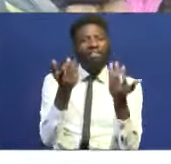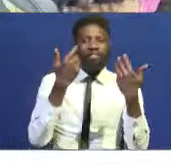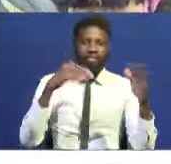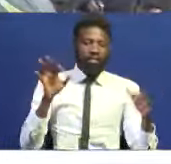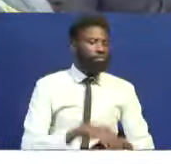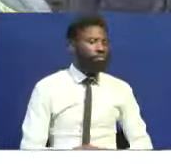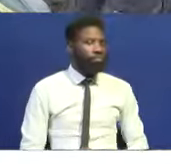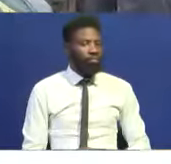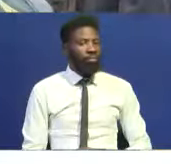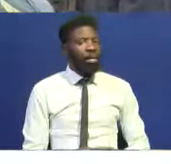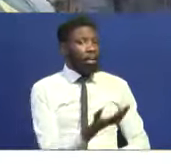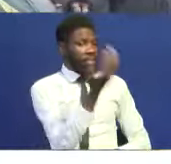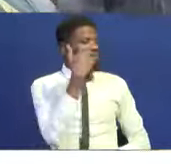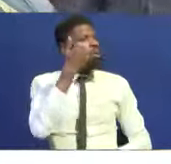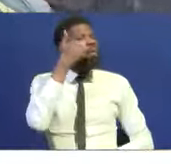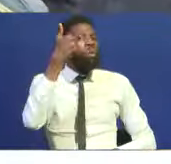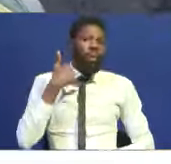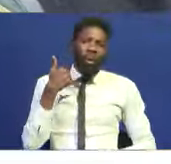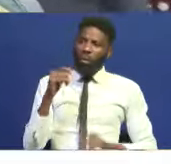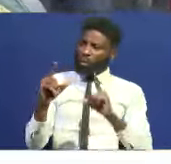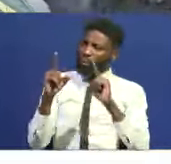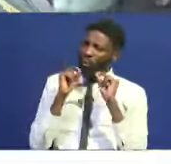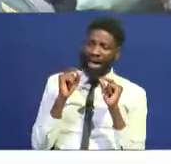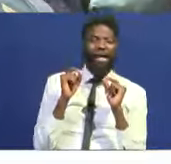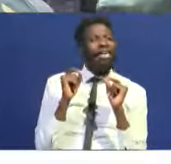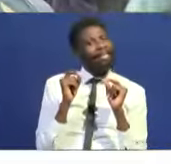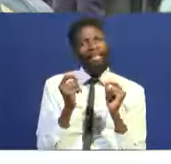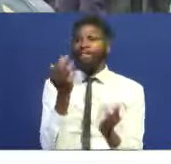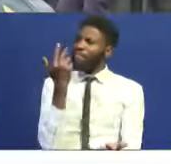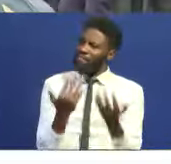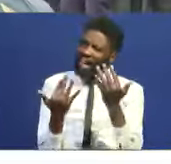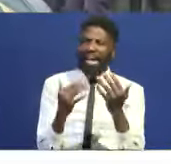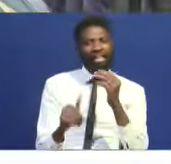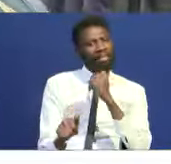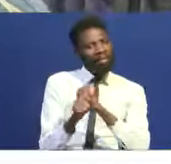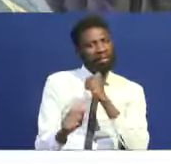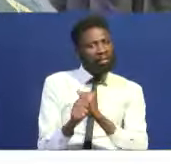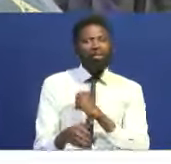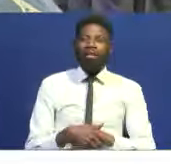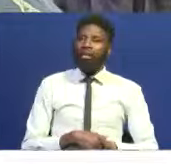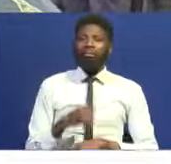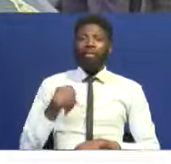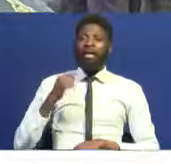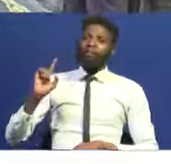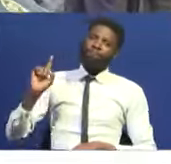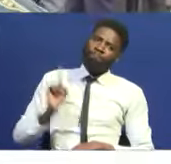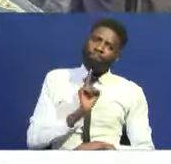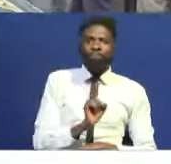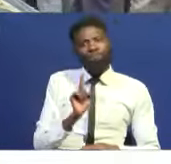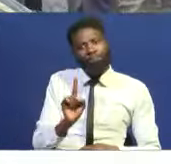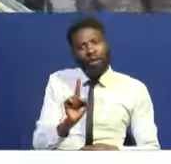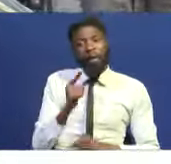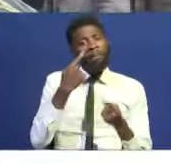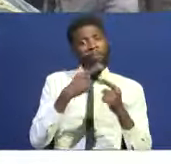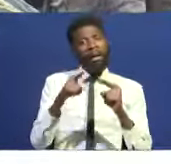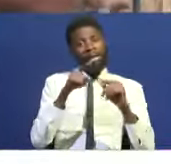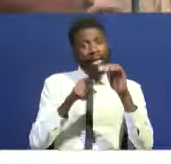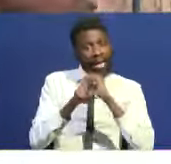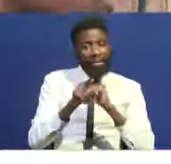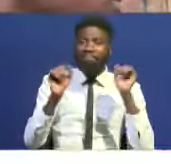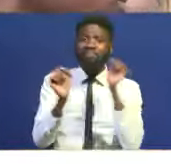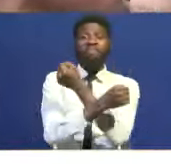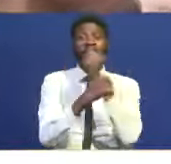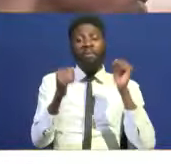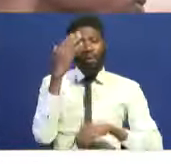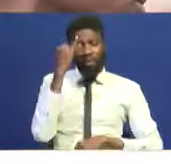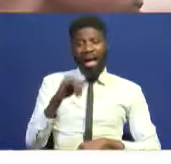mingi, nikakuja tu nikakuta vile moto inawaka, lakini isingeweza kukaribia juu kulikuwa na mlipuko wa gasi.